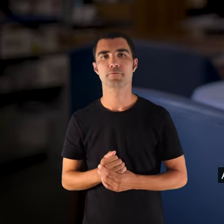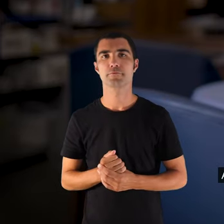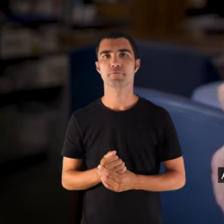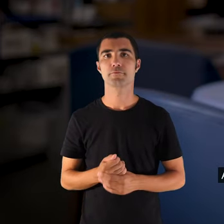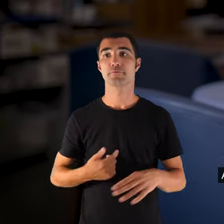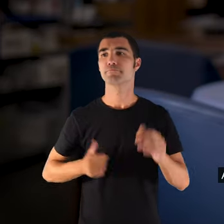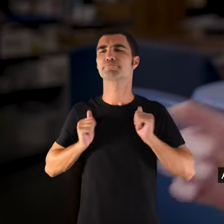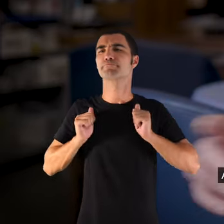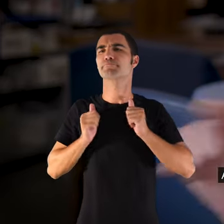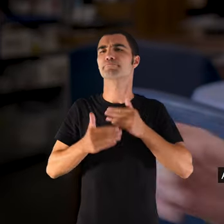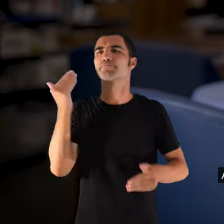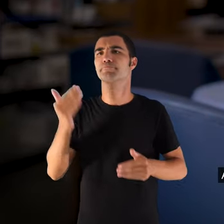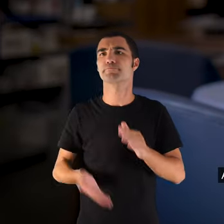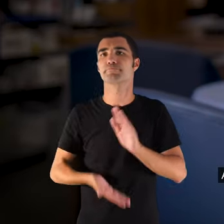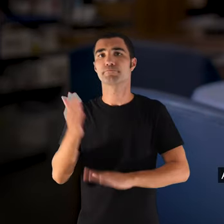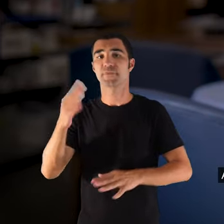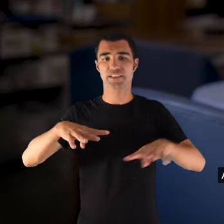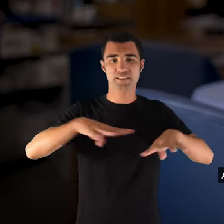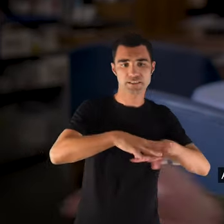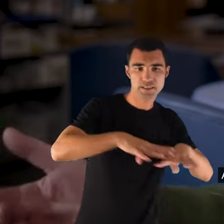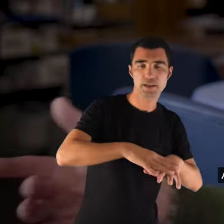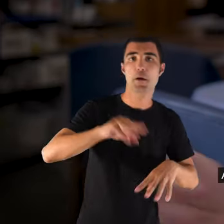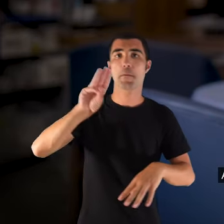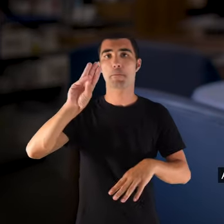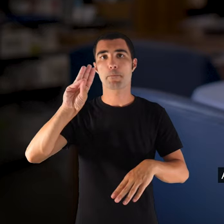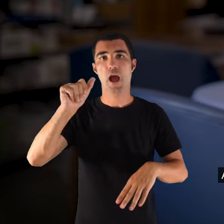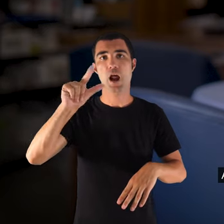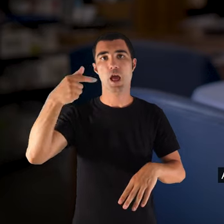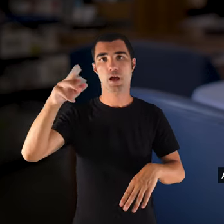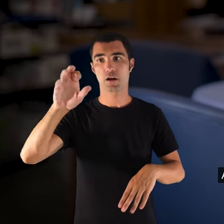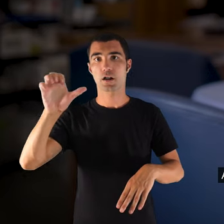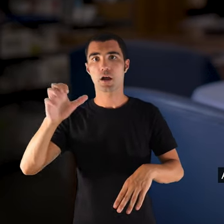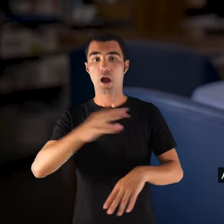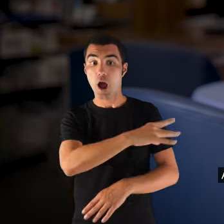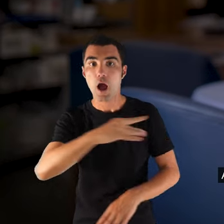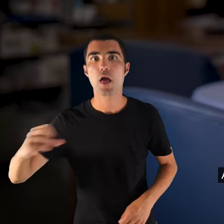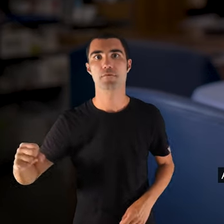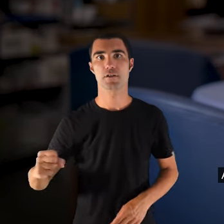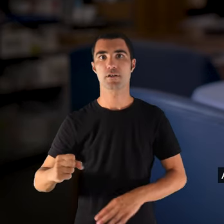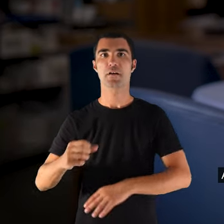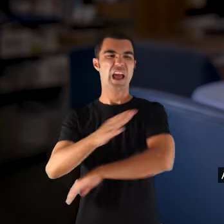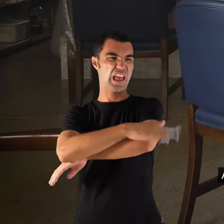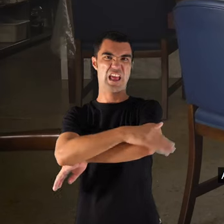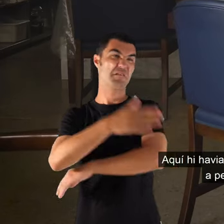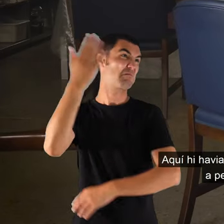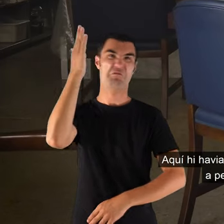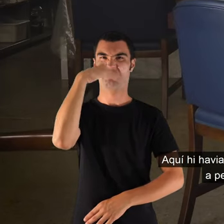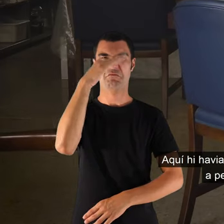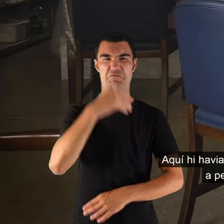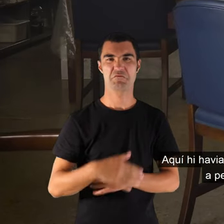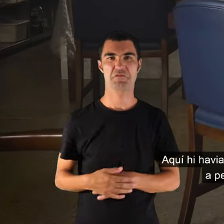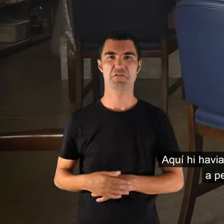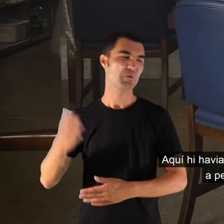en el començament, xerxa i palangre, calamars. Això de llagosta no existia encara. Aquí hi